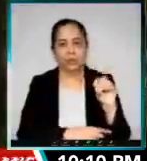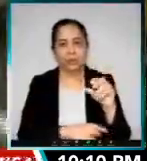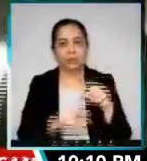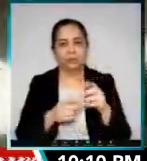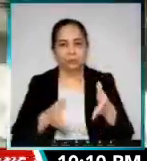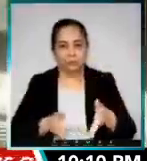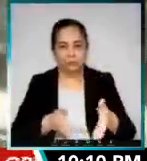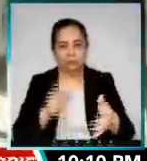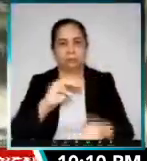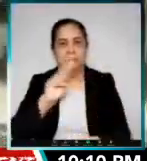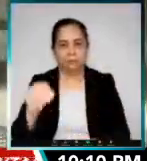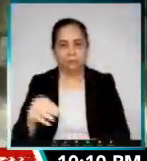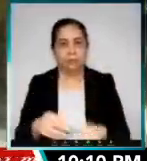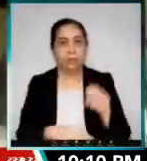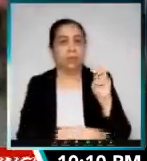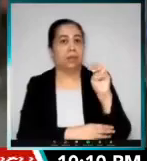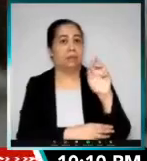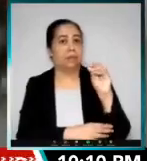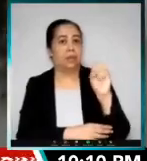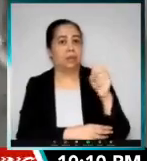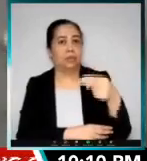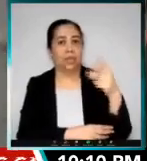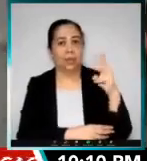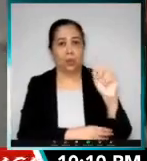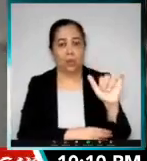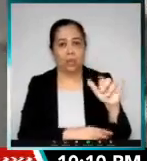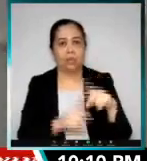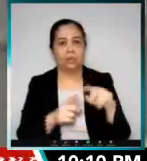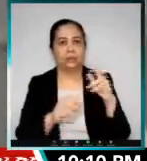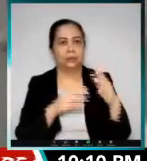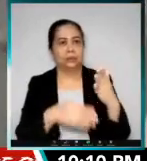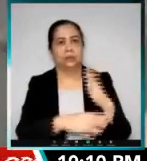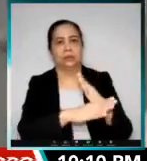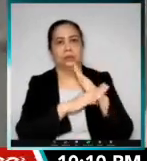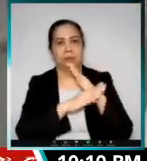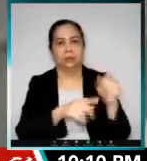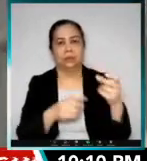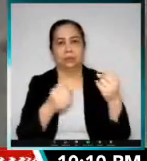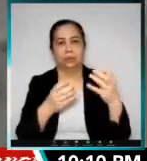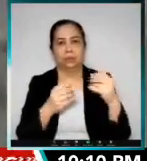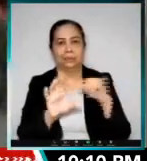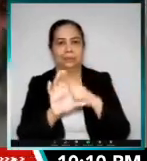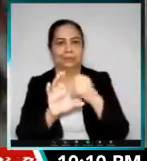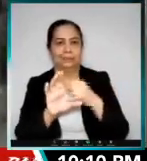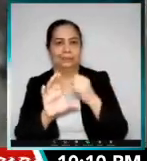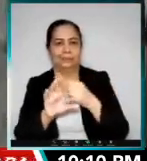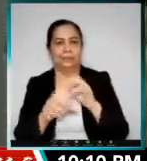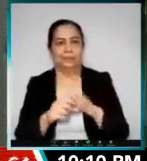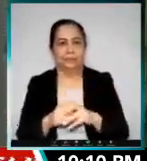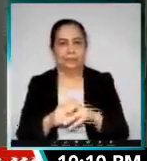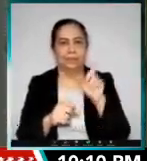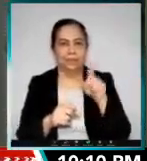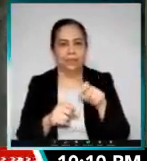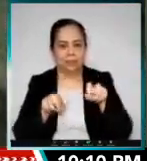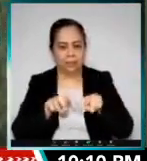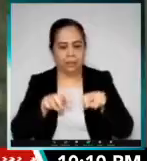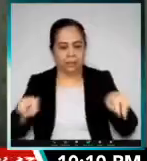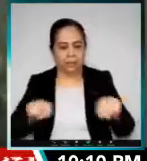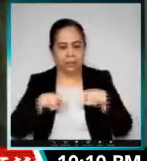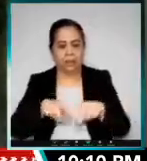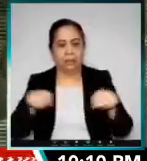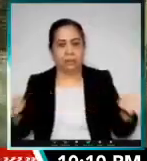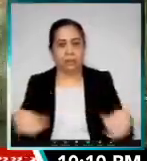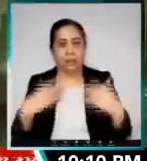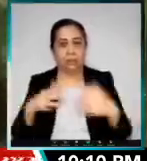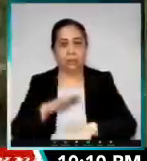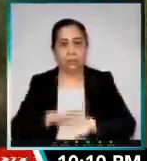ang mga jeep na puno ng mga pasahero. Yung jeep natin, 50 capacity, tapos one seat apart ang layo nila. Matapos magsabihan ang syuper